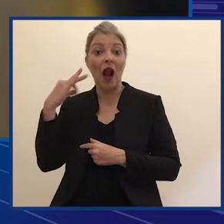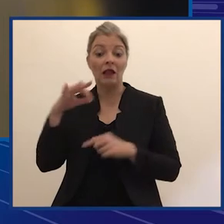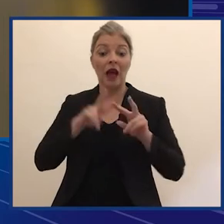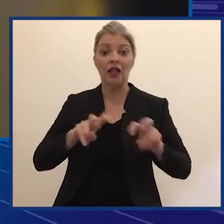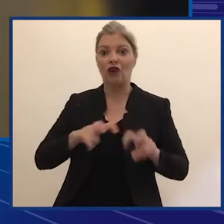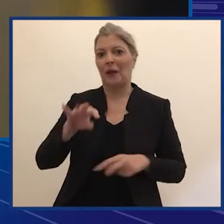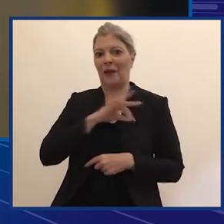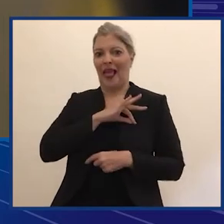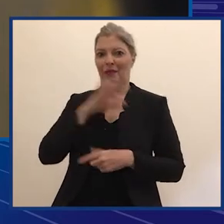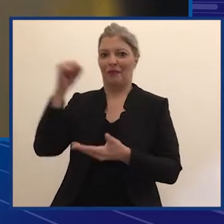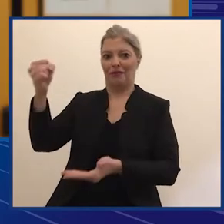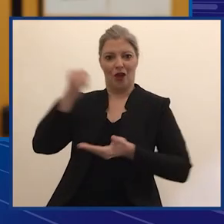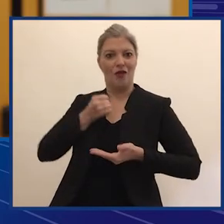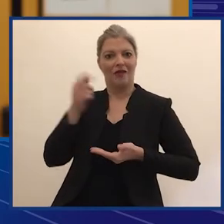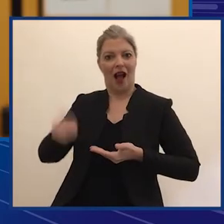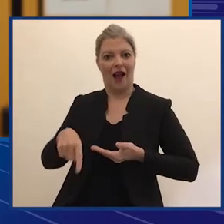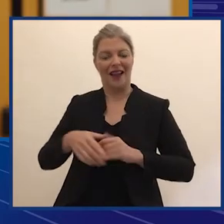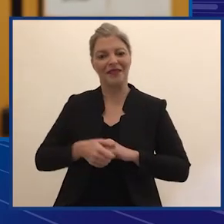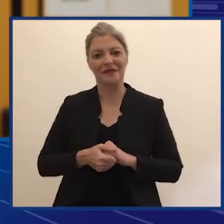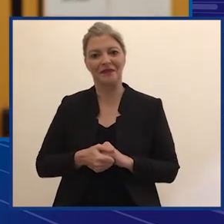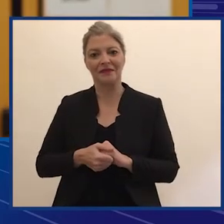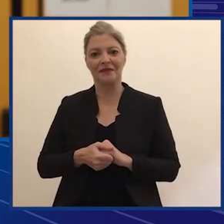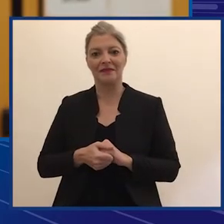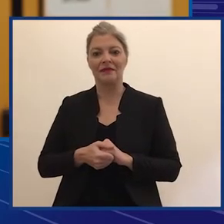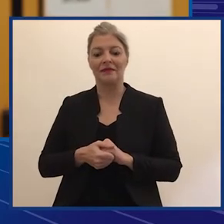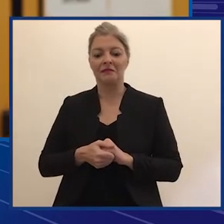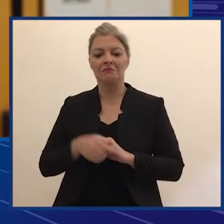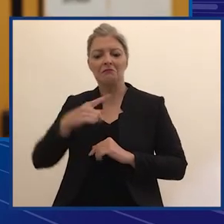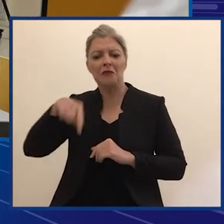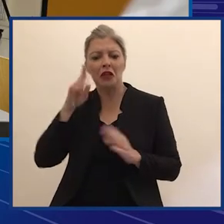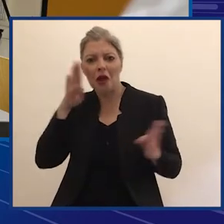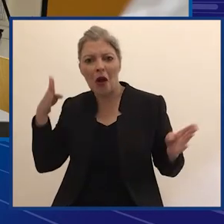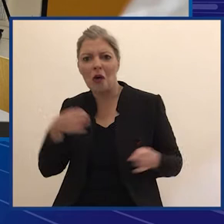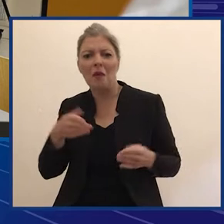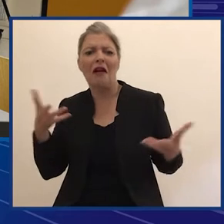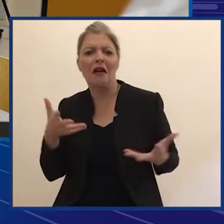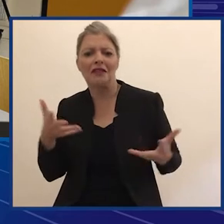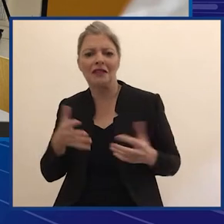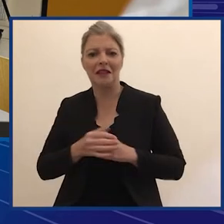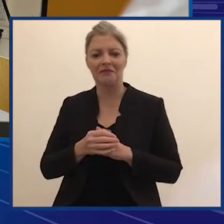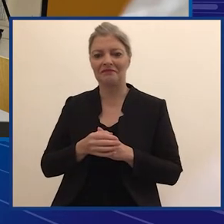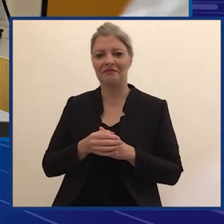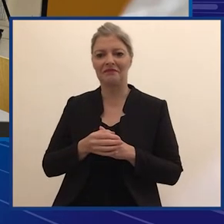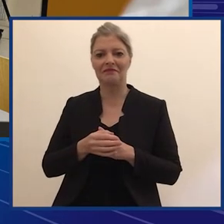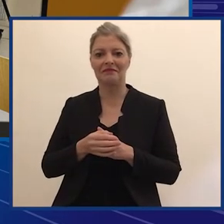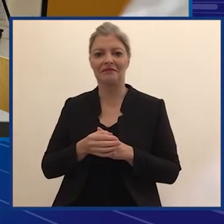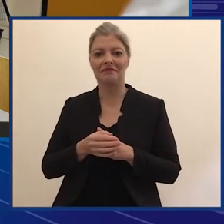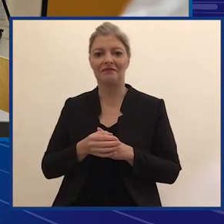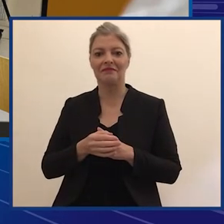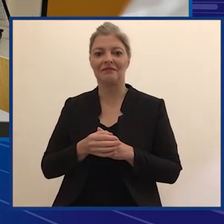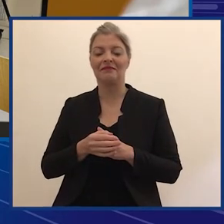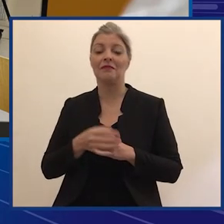della ricerca è premiata anche in senso di finanziamenti che ci arrivano. Di cosa ci occupiamo qui dentro? Ci occupiamo